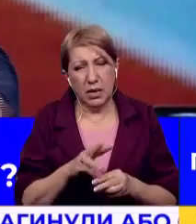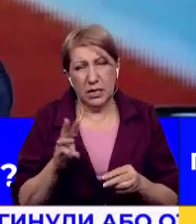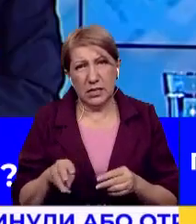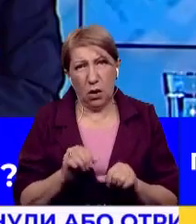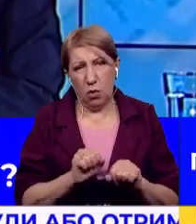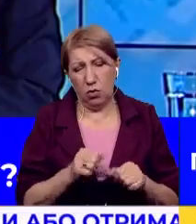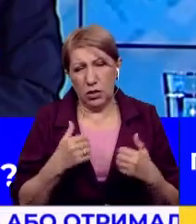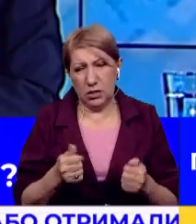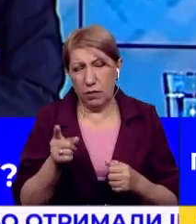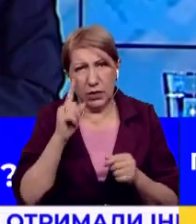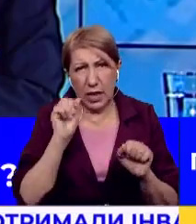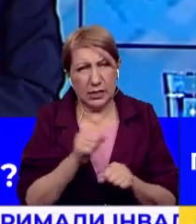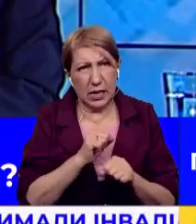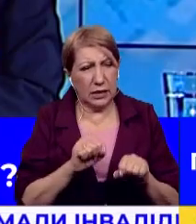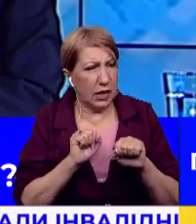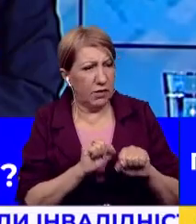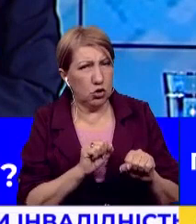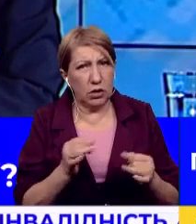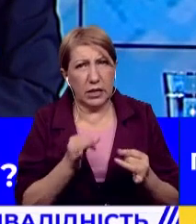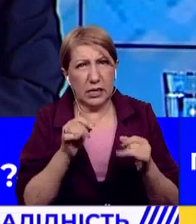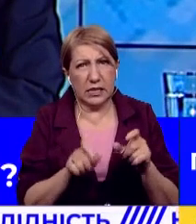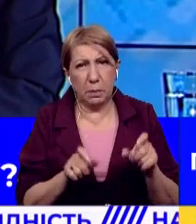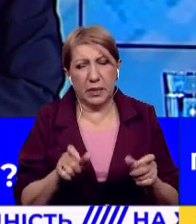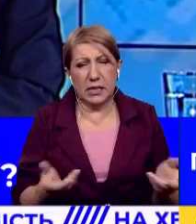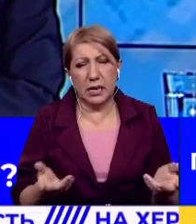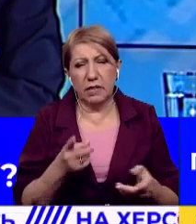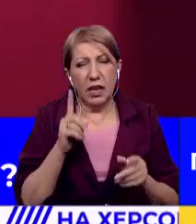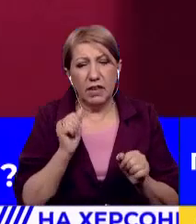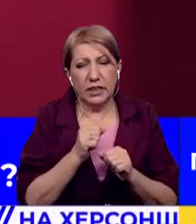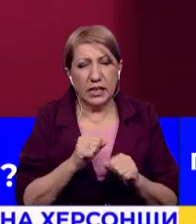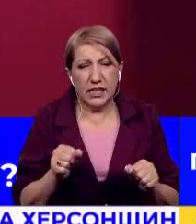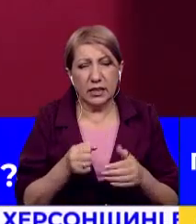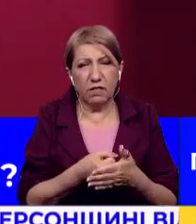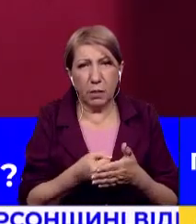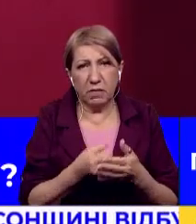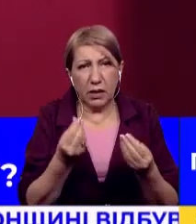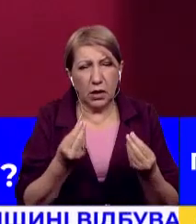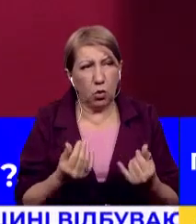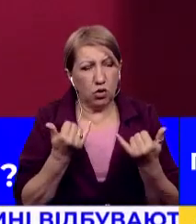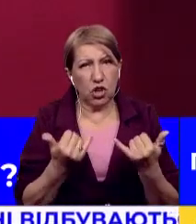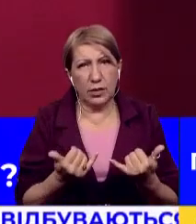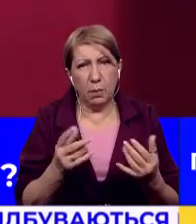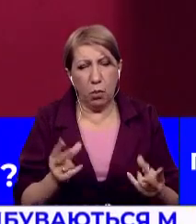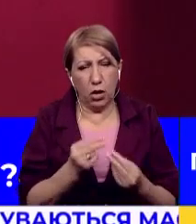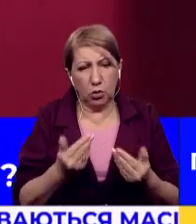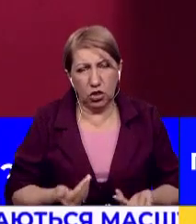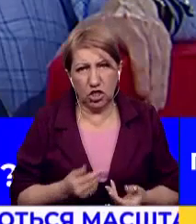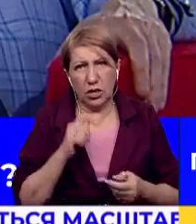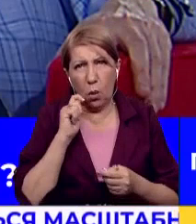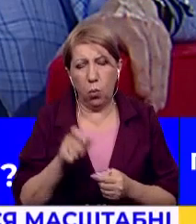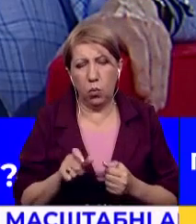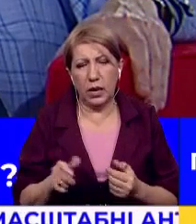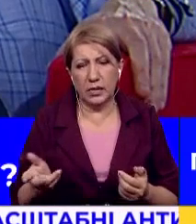Степанова. Якщо він не здатен відстоювати інтереси пацієнтів, якщо він не здатен вибивати гроші на порятунок життя